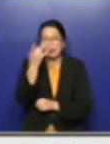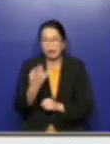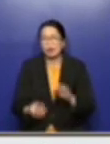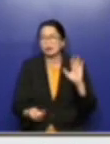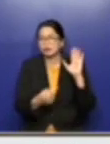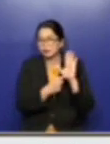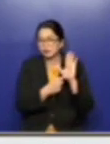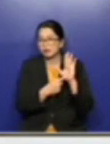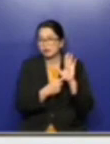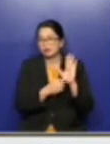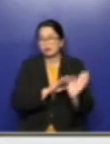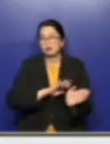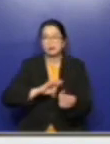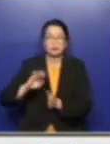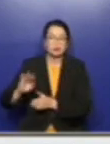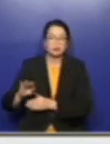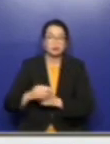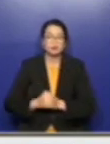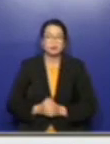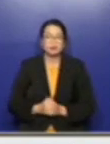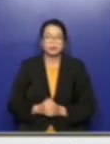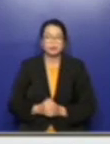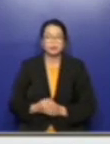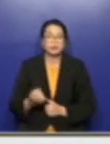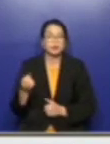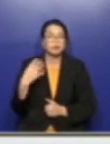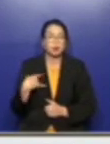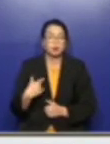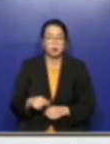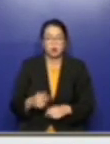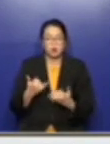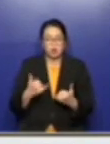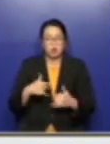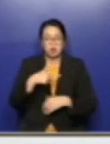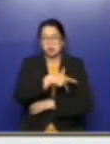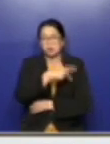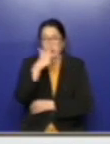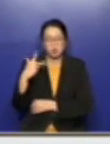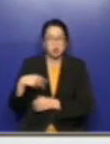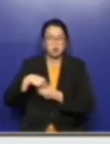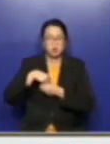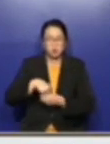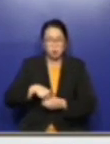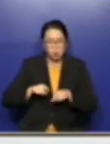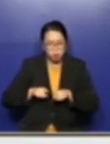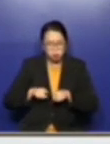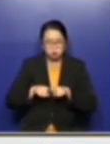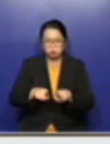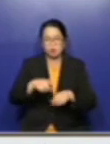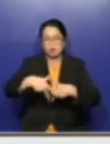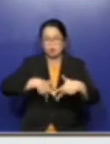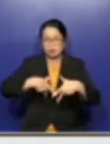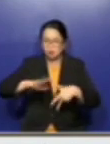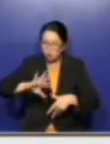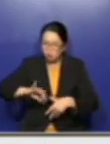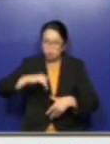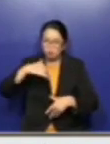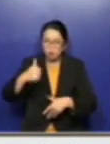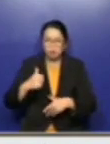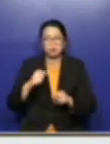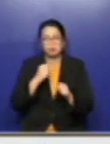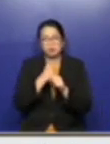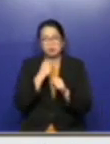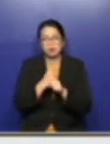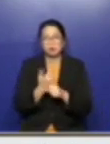าท่านประธานครับที่ท่านบอกว่าอยู่เคียงข้างประชาชนเนี่ยนะฮะแต่ว่าการปฏิรูปสื่อก็ดีทิศทางในสภ